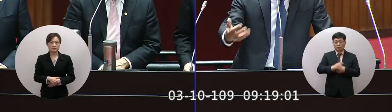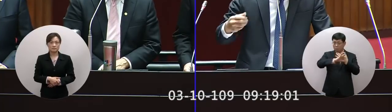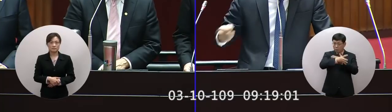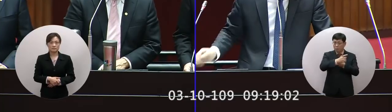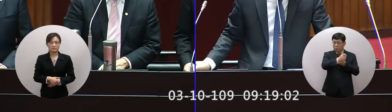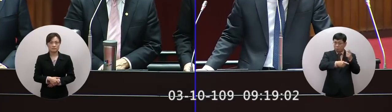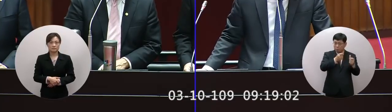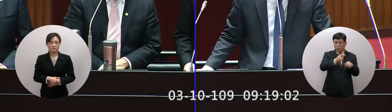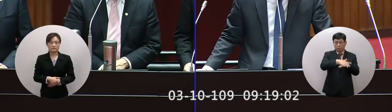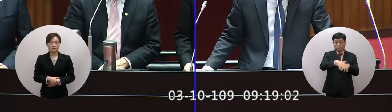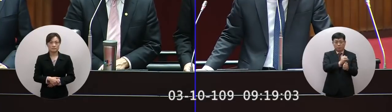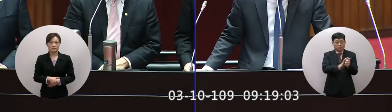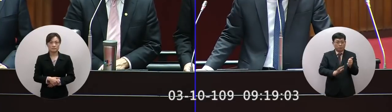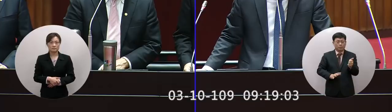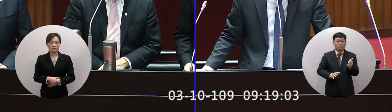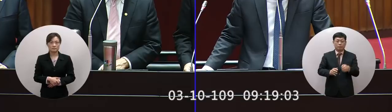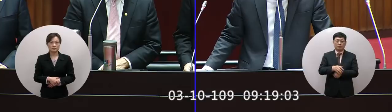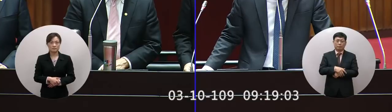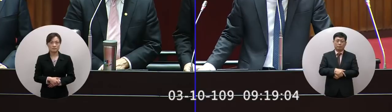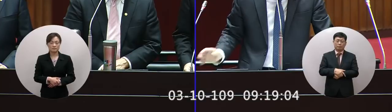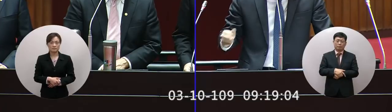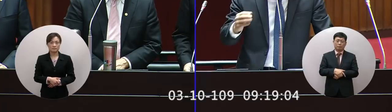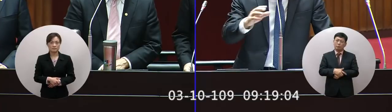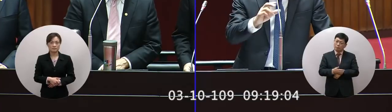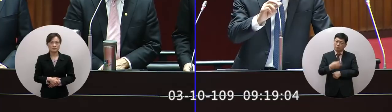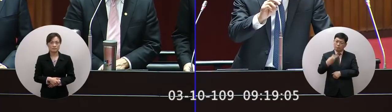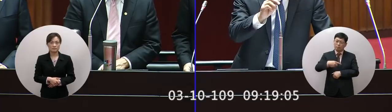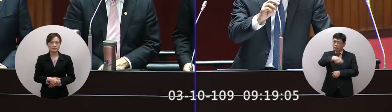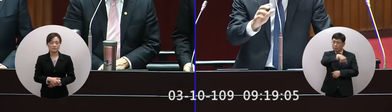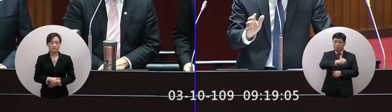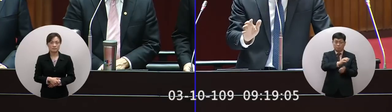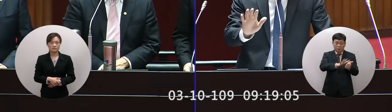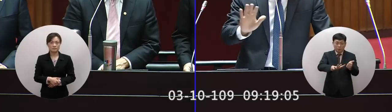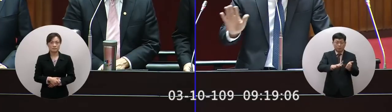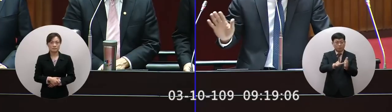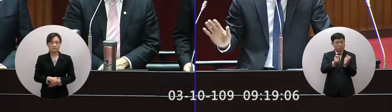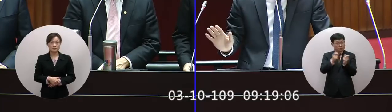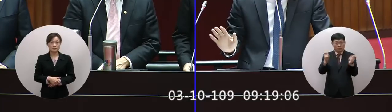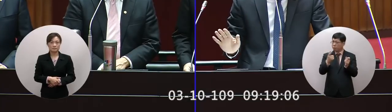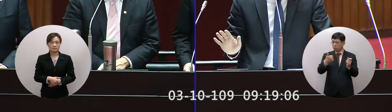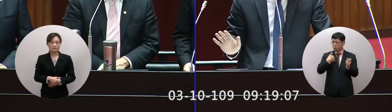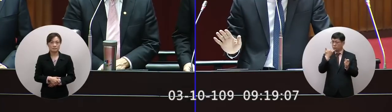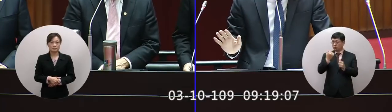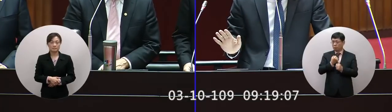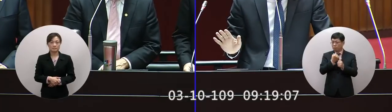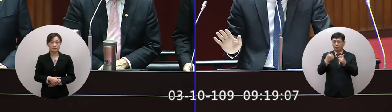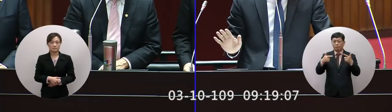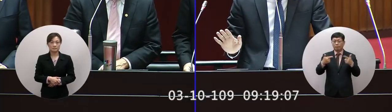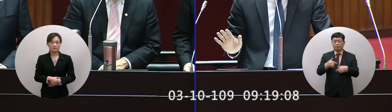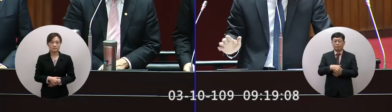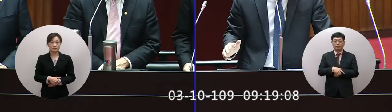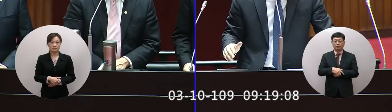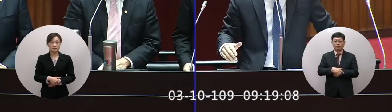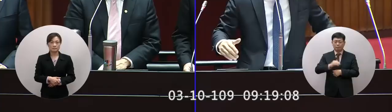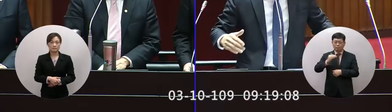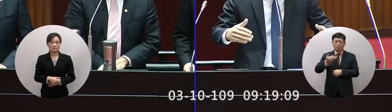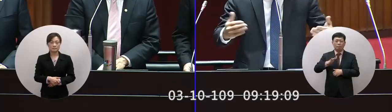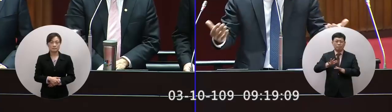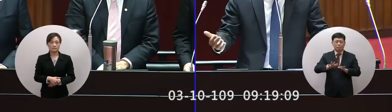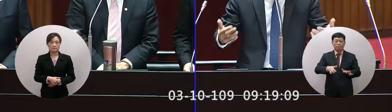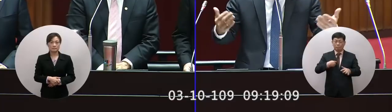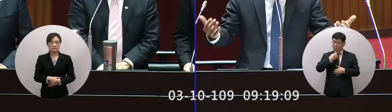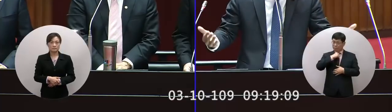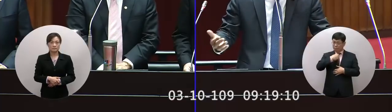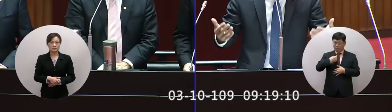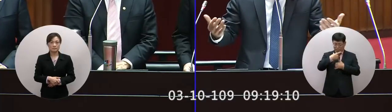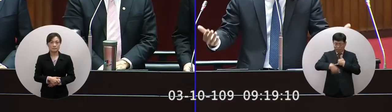外的消费会不会受到影响，那他们的冲击会有多久，不是我们能够控制的。可是我们